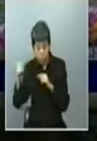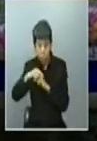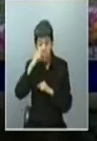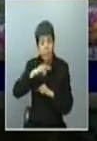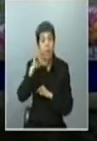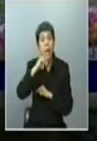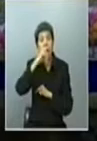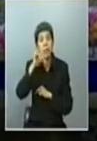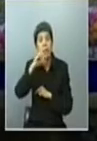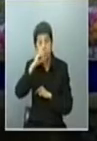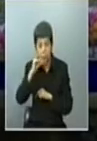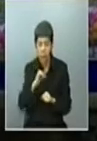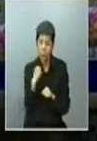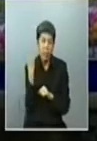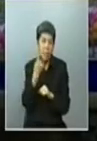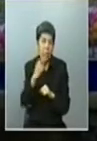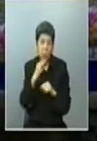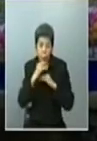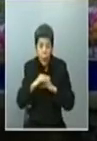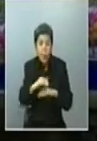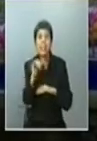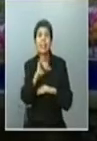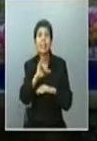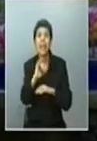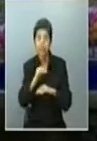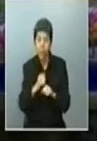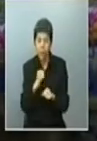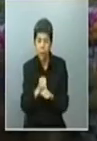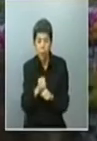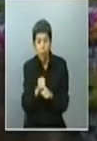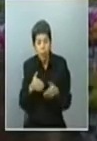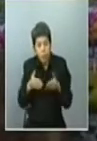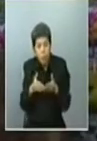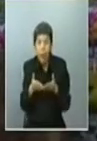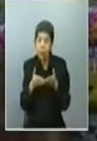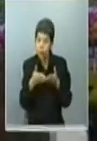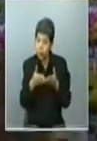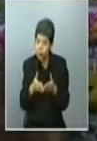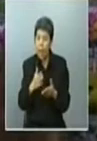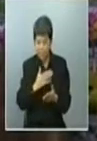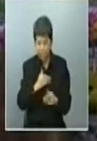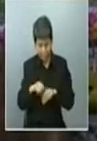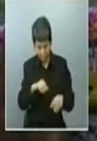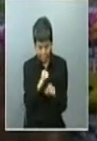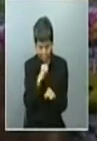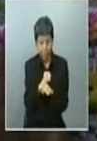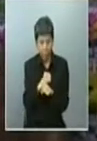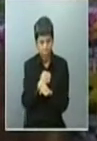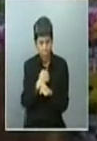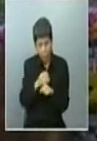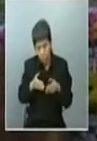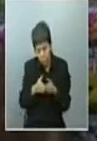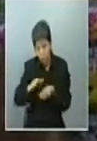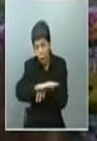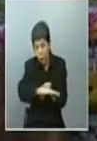ไทยยังไม่มีการท่องเที่ยวทางทะเลคือเรื่องเขาเรียกถนนทางทะเลเพราะนั้นเราก็กำลังเตรียมที่จะมาถึงเกาะกูดและเก